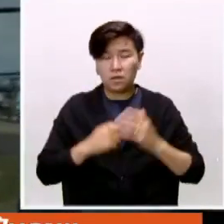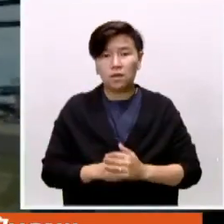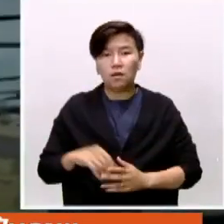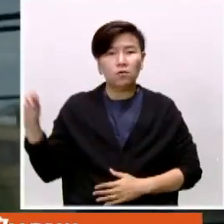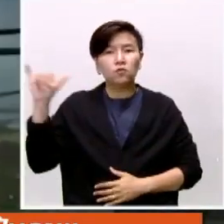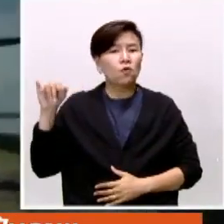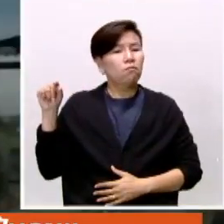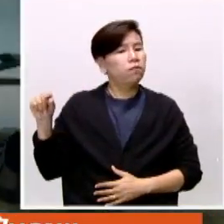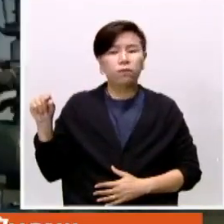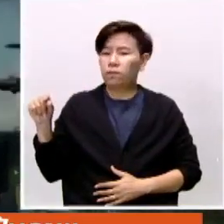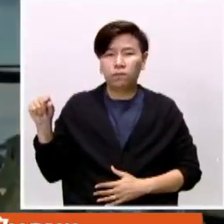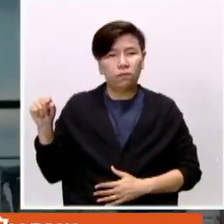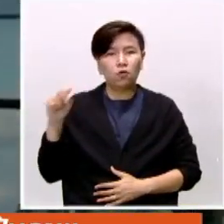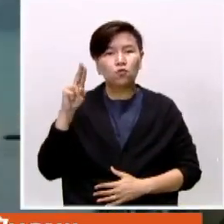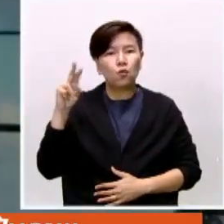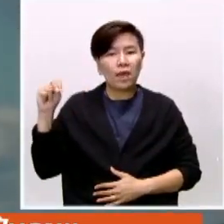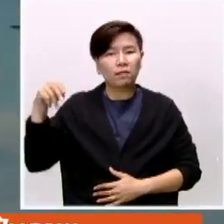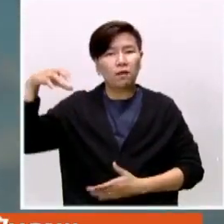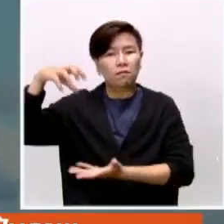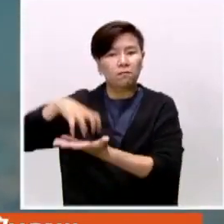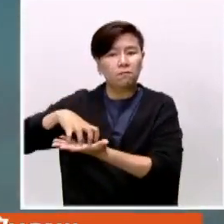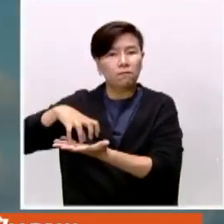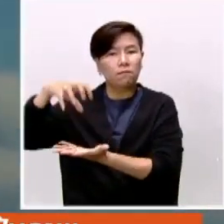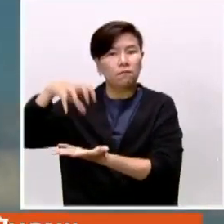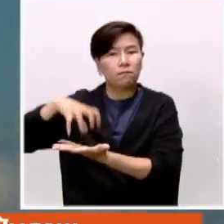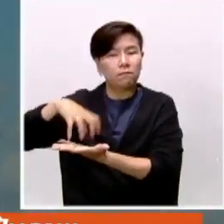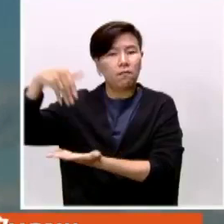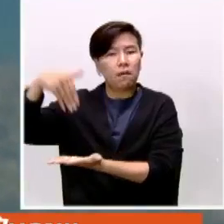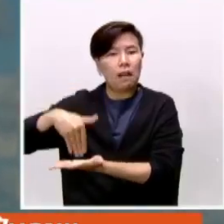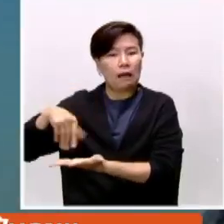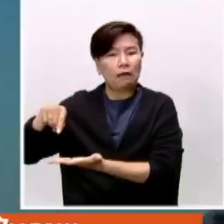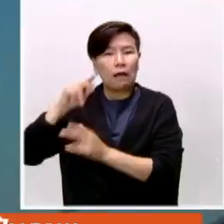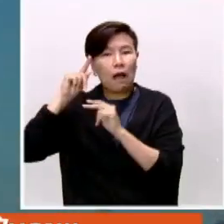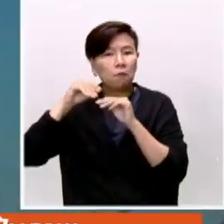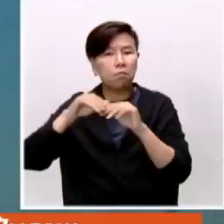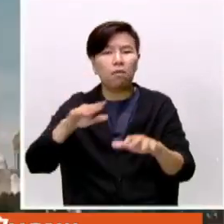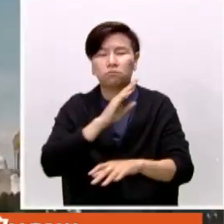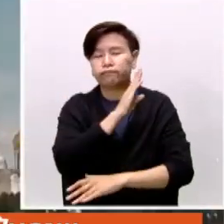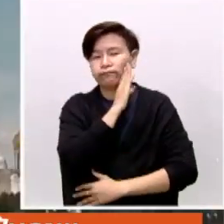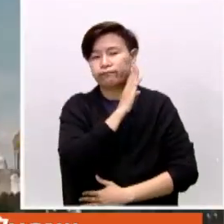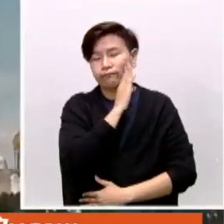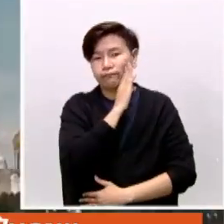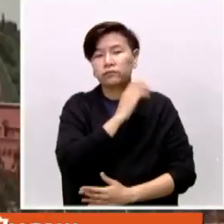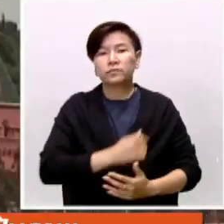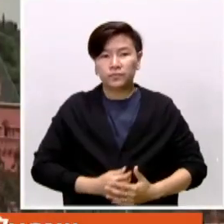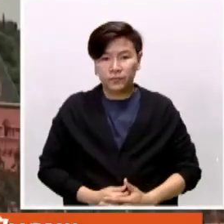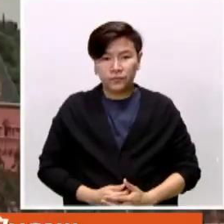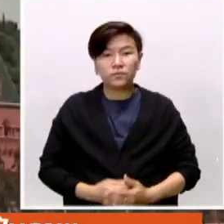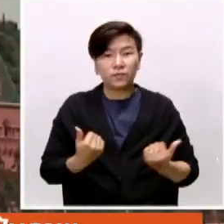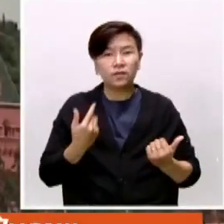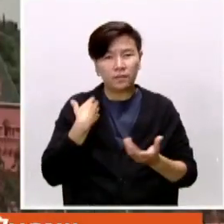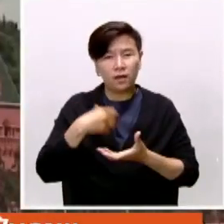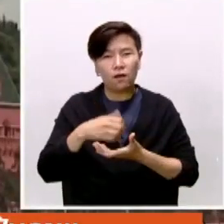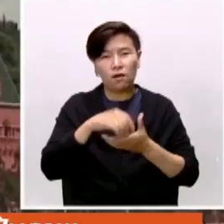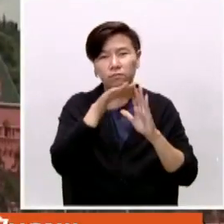ชาติตะวันตกว่าใช้สหประชาชาติและองค์กรระหว่างประเทศกระจายข่าวเท็จค่ะค่ะคุณพลอยคุณลิซ่าและคุณผู้ชมคะและนี่คือ